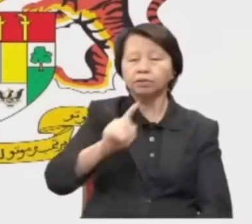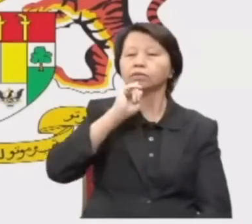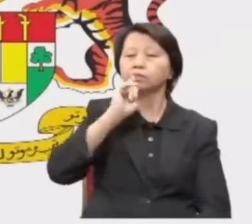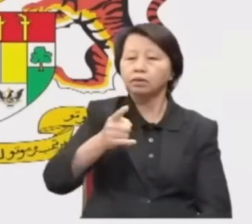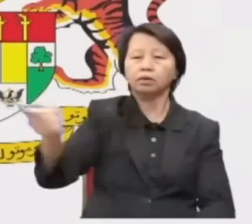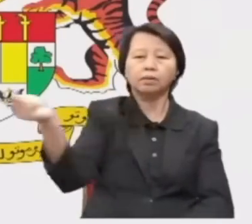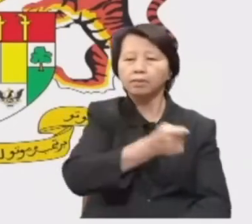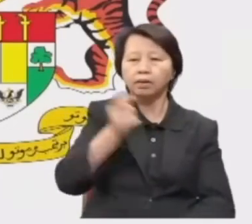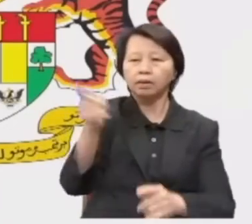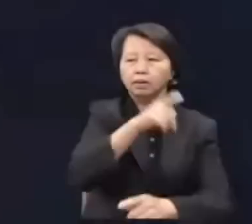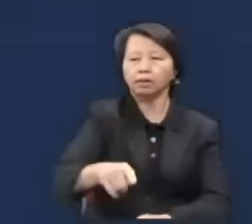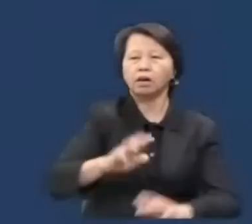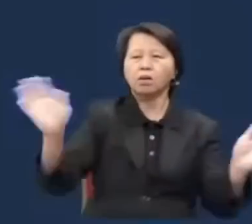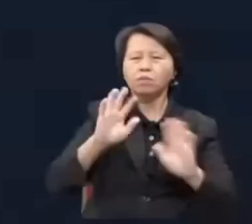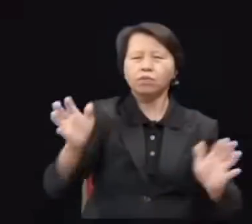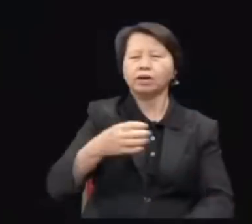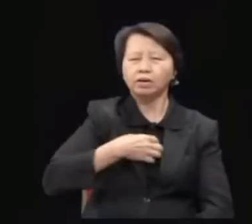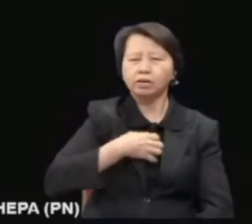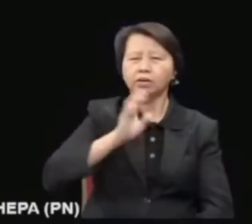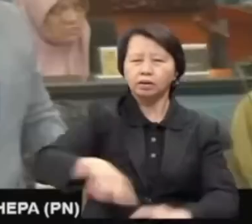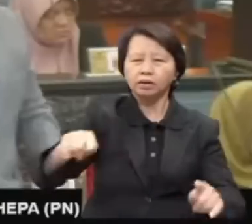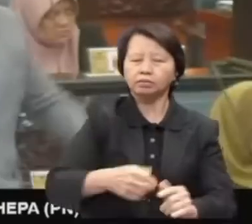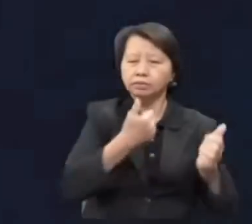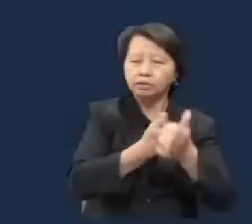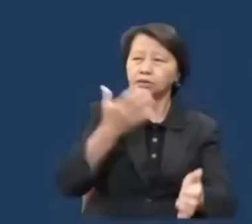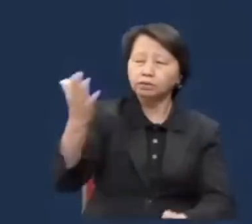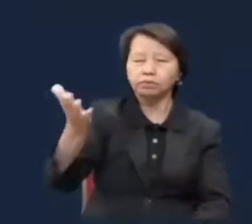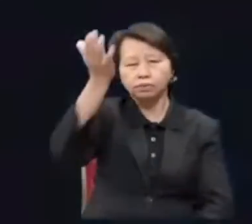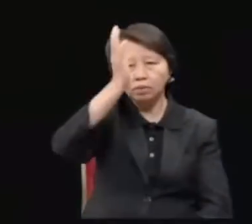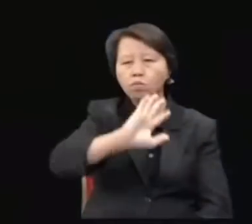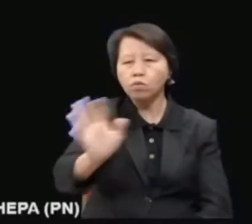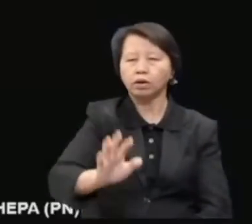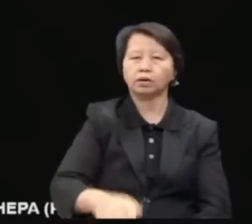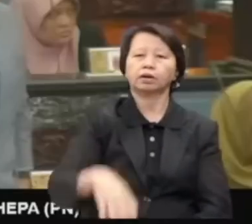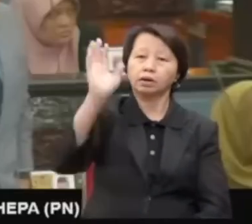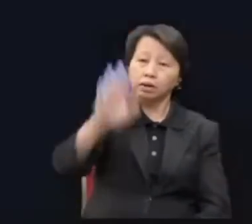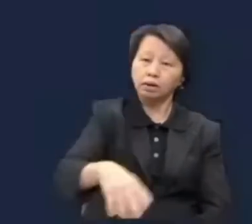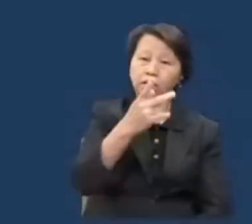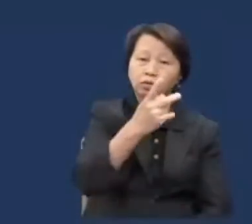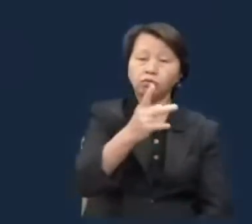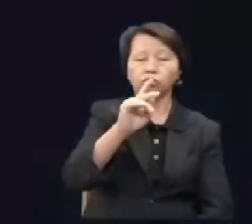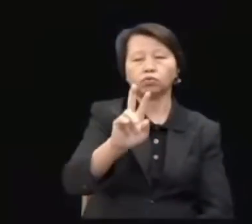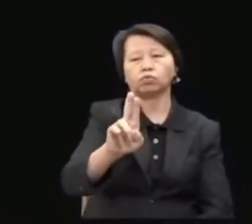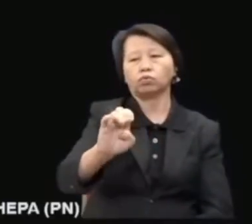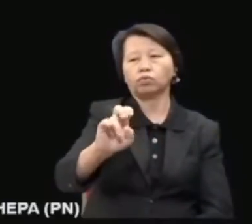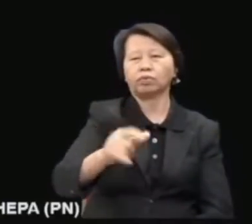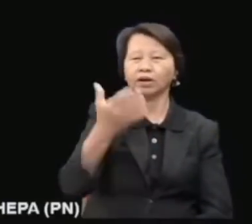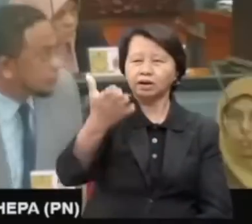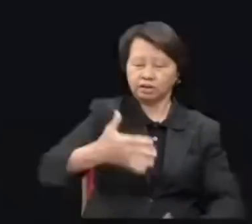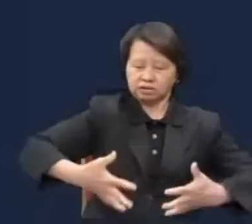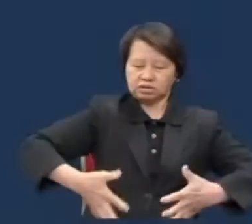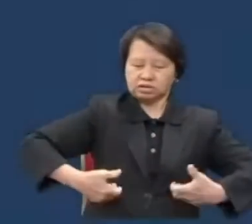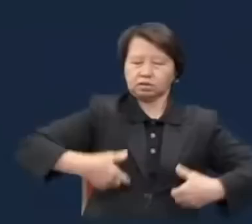ini bukan vertikal ini merujuk ya betul Kalau boleh saya Sebutkan